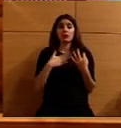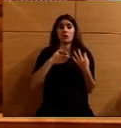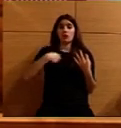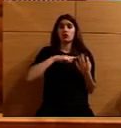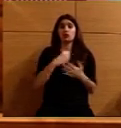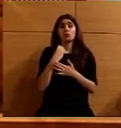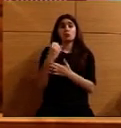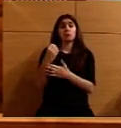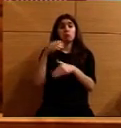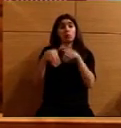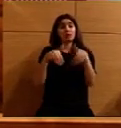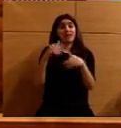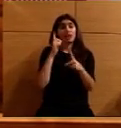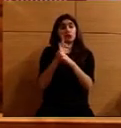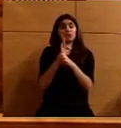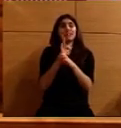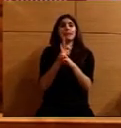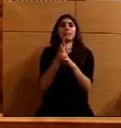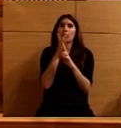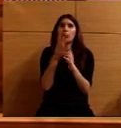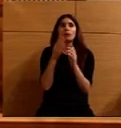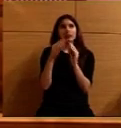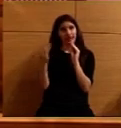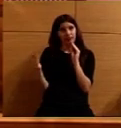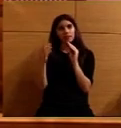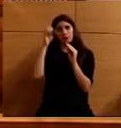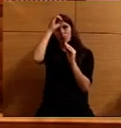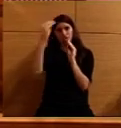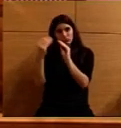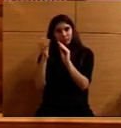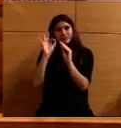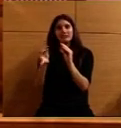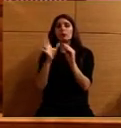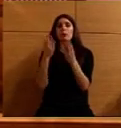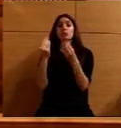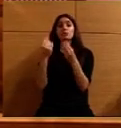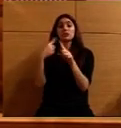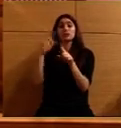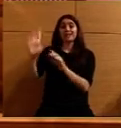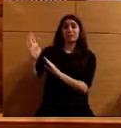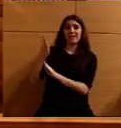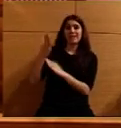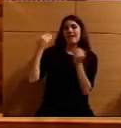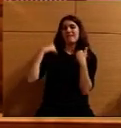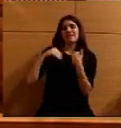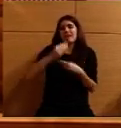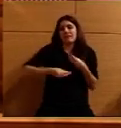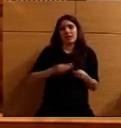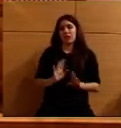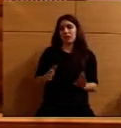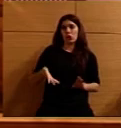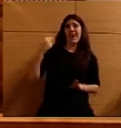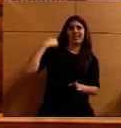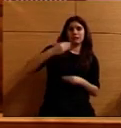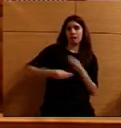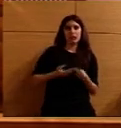nosaltres votarem en contra no perquè no compartim l'esperit, sinó perquè pensem que moltes de les coses que vostè planteja estan incorporades i